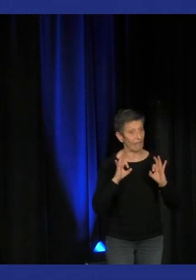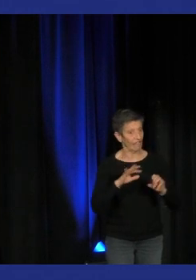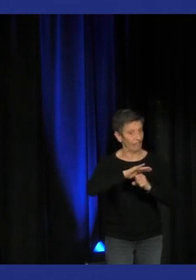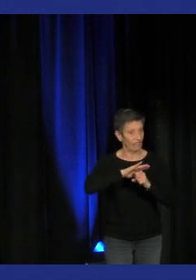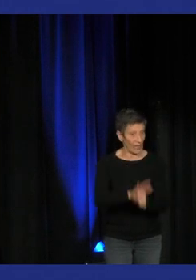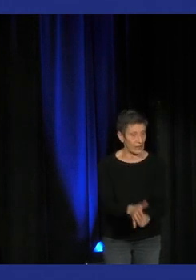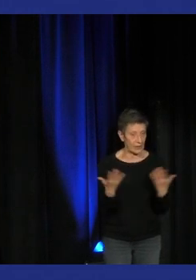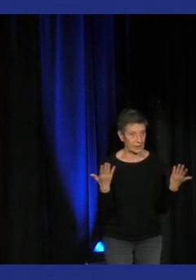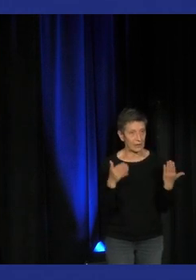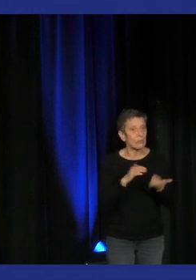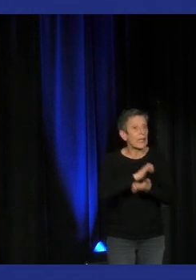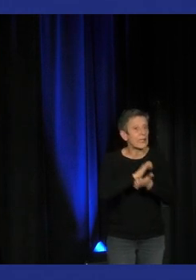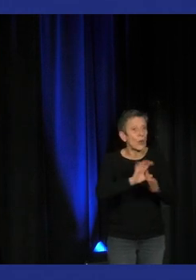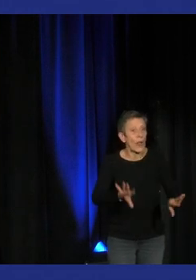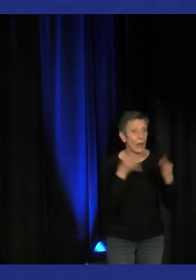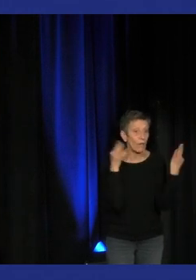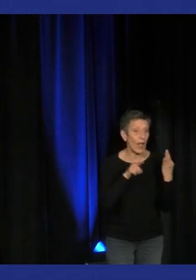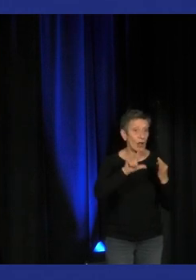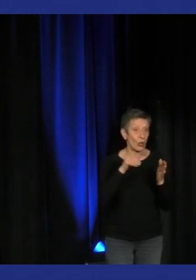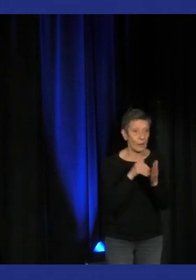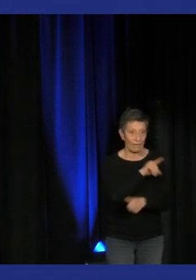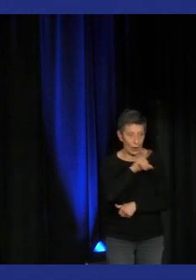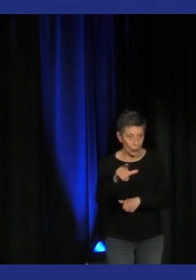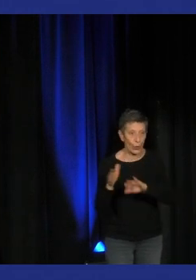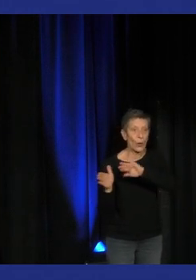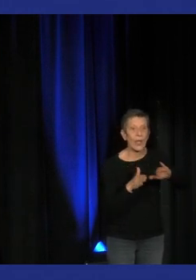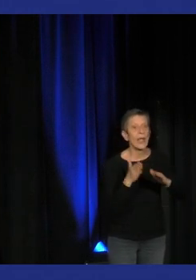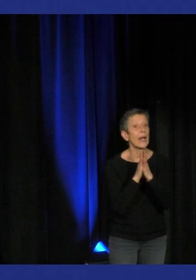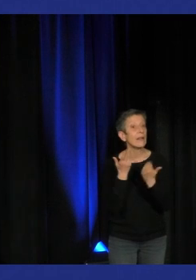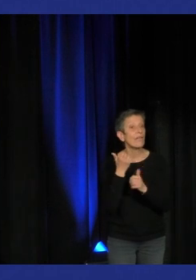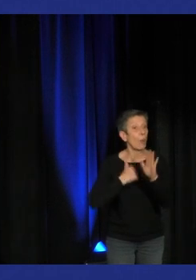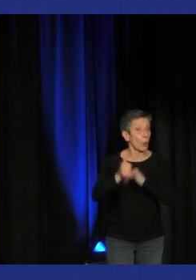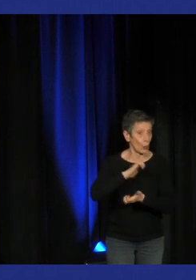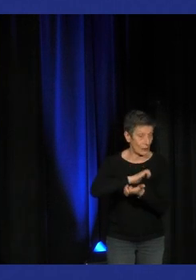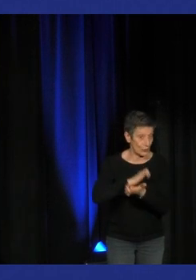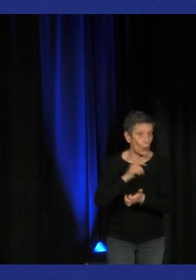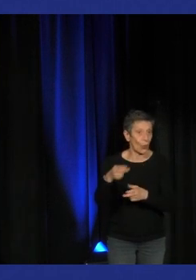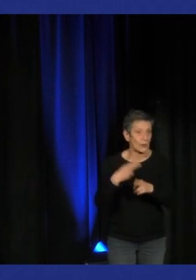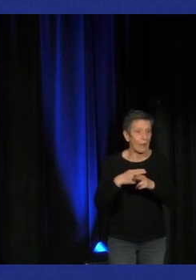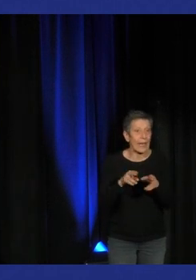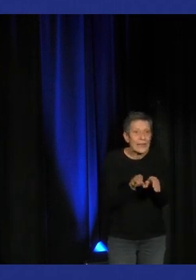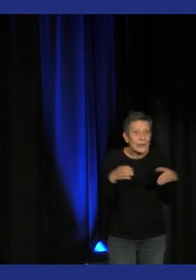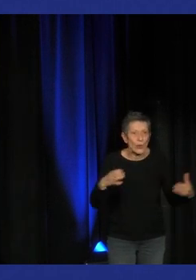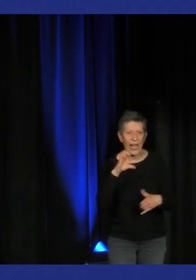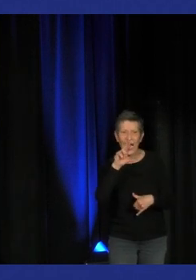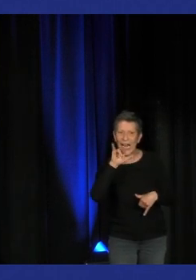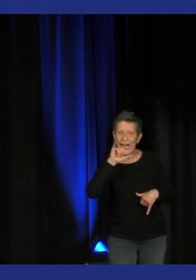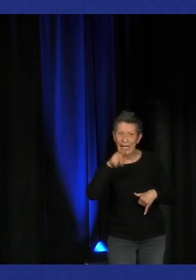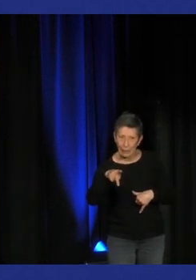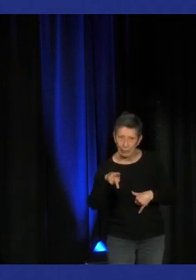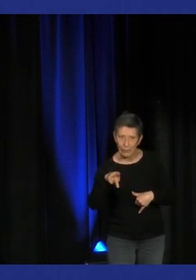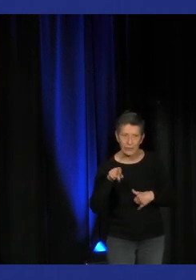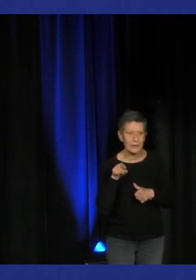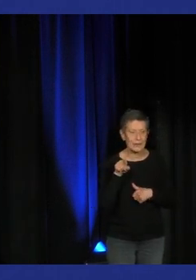qui est apparu en 2022. Et puis, un ouvrage auto-édité qui s'intitule « Dictionnaire CRIP » qui revient donc sur les